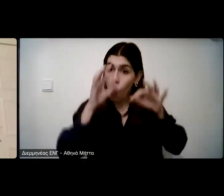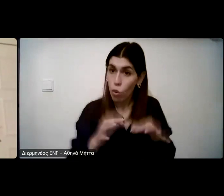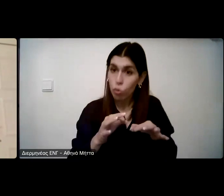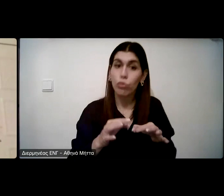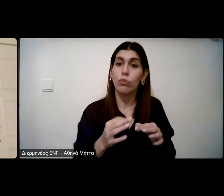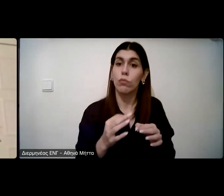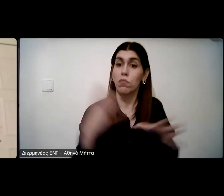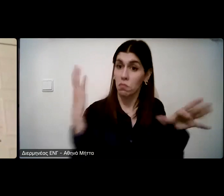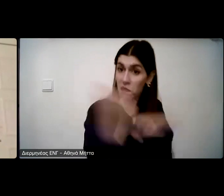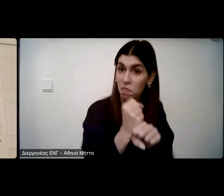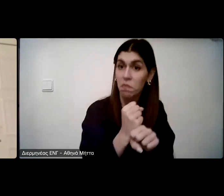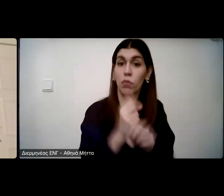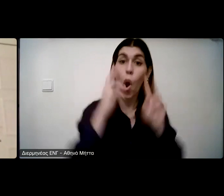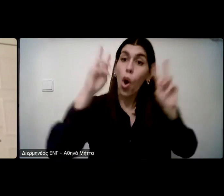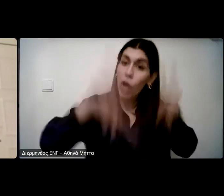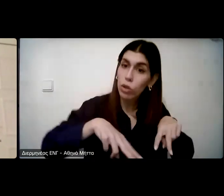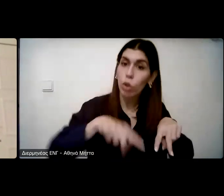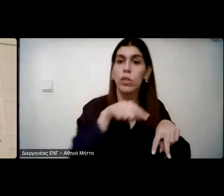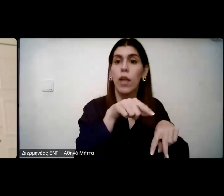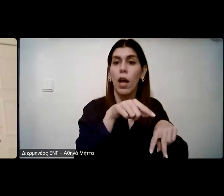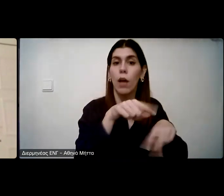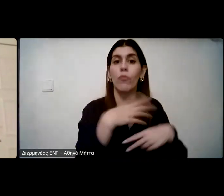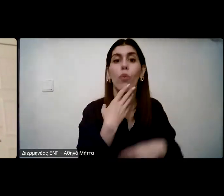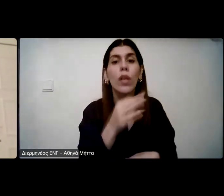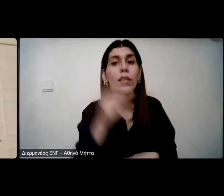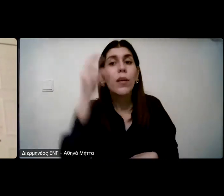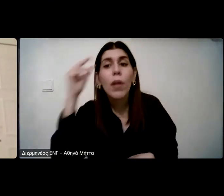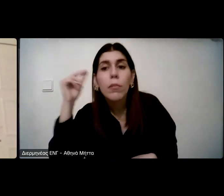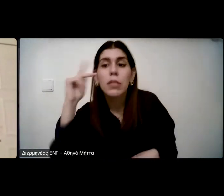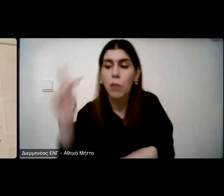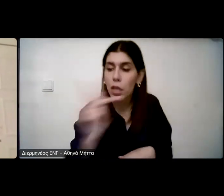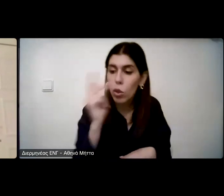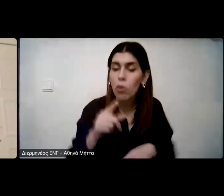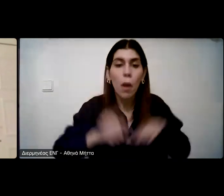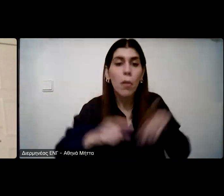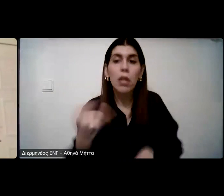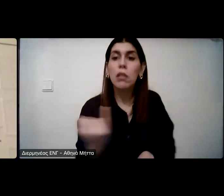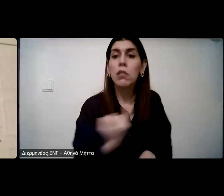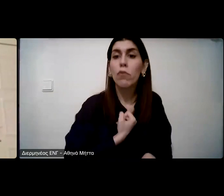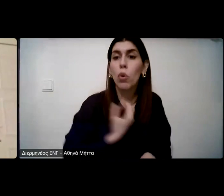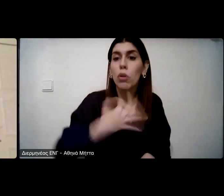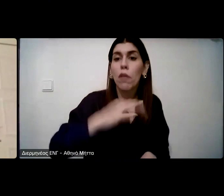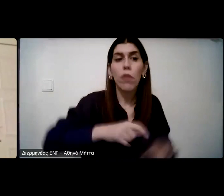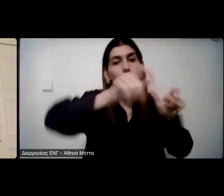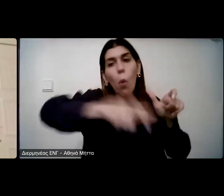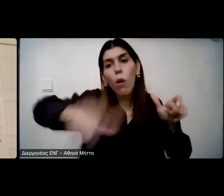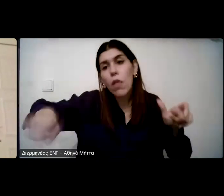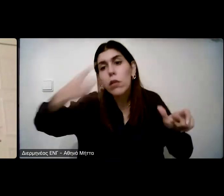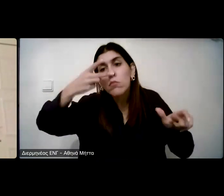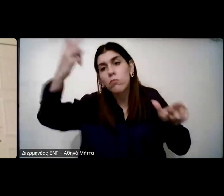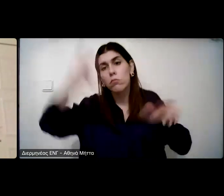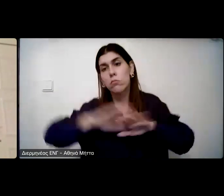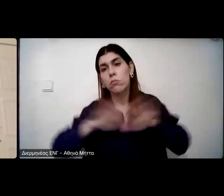μέλη, τα άτομα, κοινωνιών, πανεπιστημίων κλπ. Έχουν μία ταυτότητα φύλου όπως την ορίζει ο καθένας. Αλλά